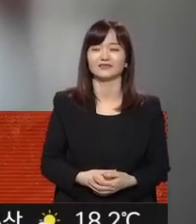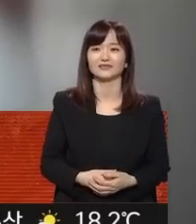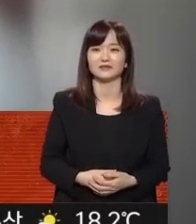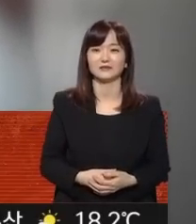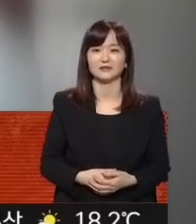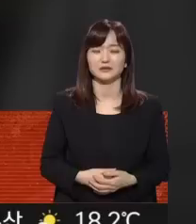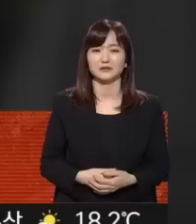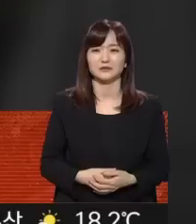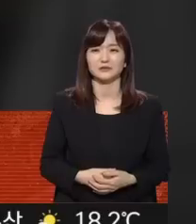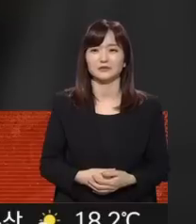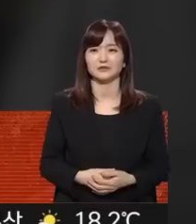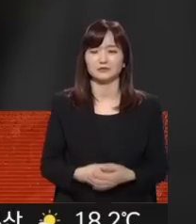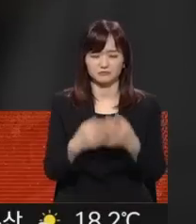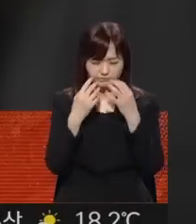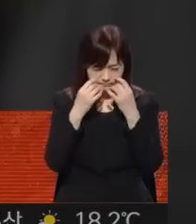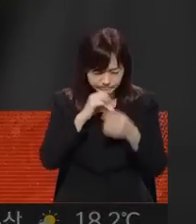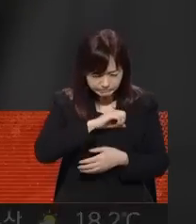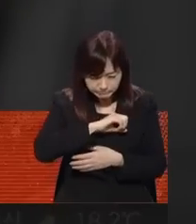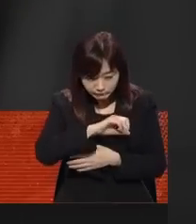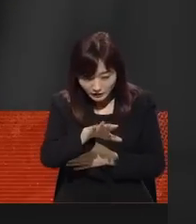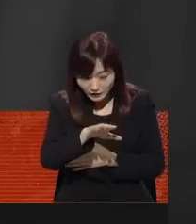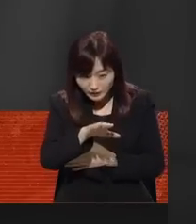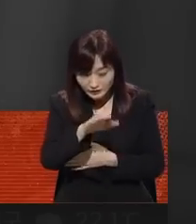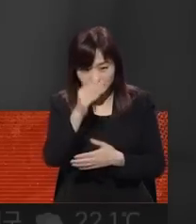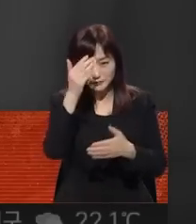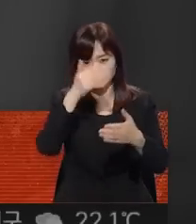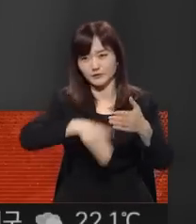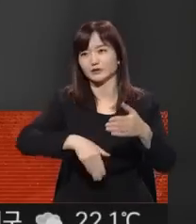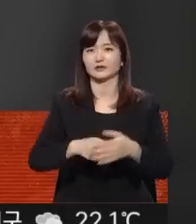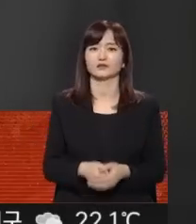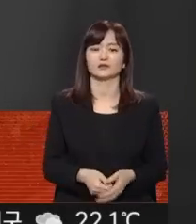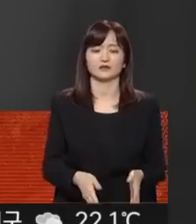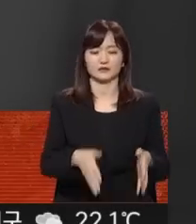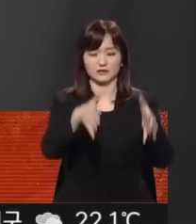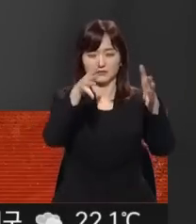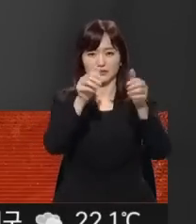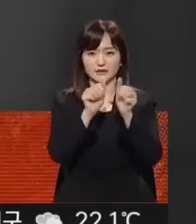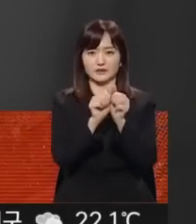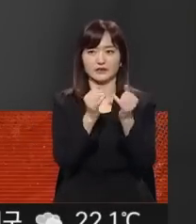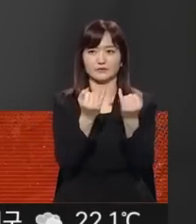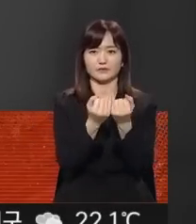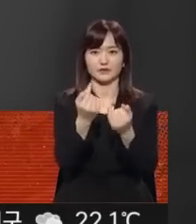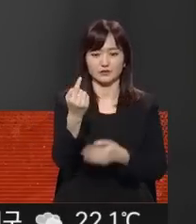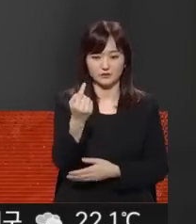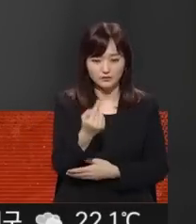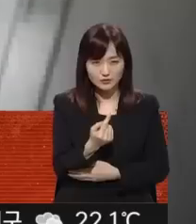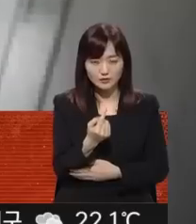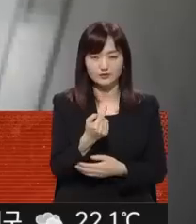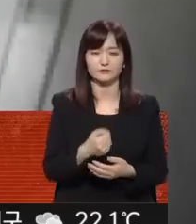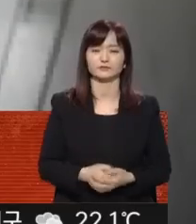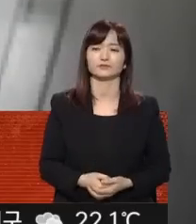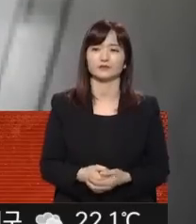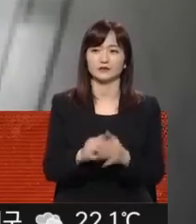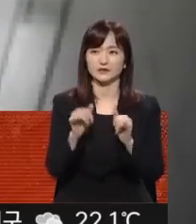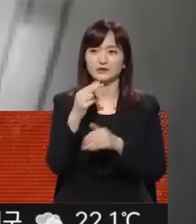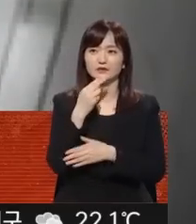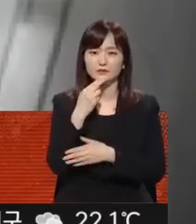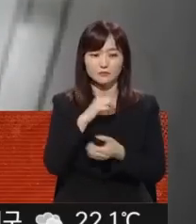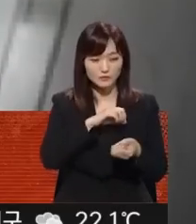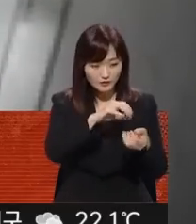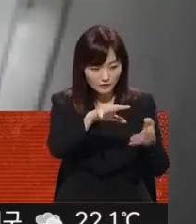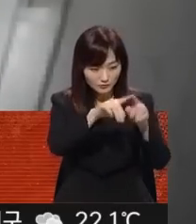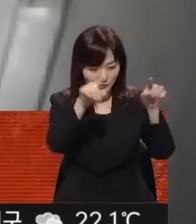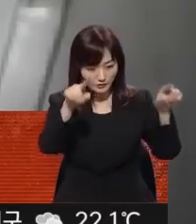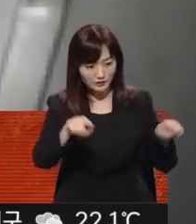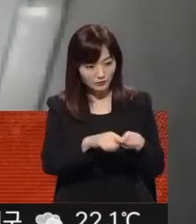성공한게 아니라 미수에 걸쳤다는 거죠 아 진짜요 건물 안으로 남녀가 들어와 가지고 무인택배함을 한참 보다가 다시